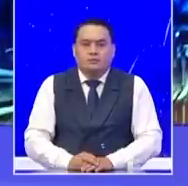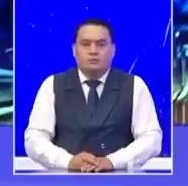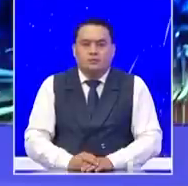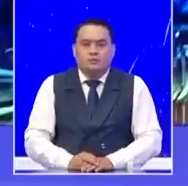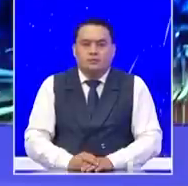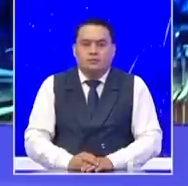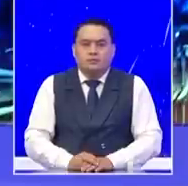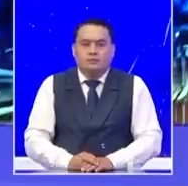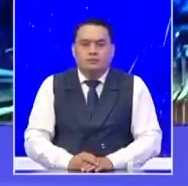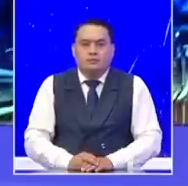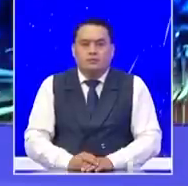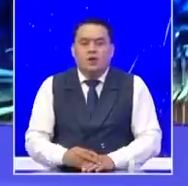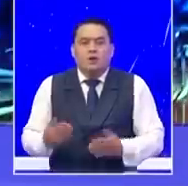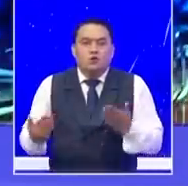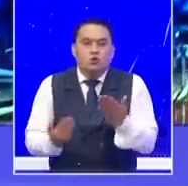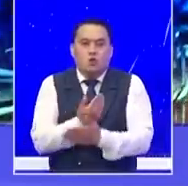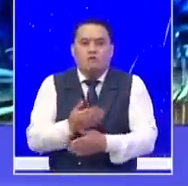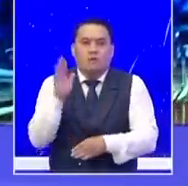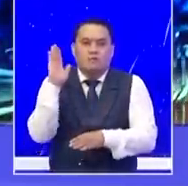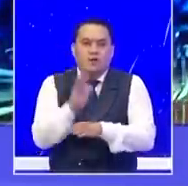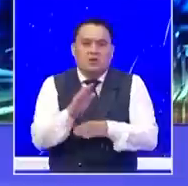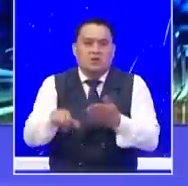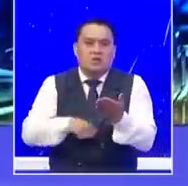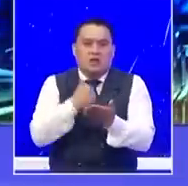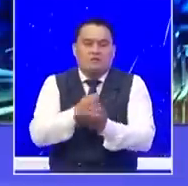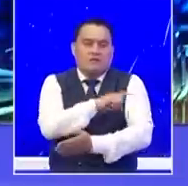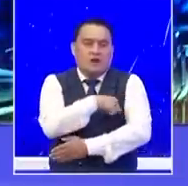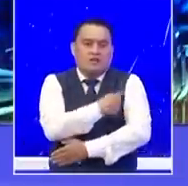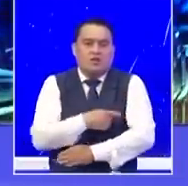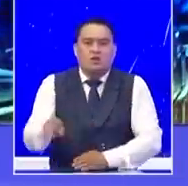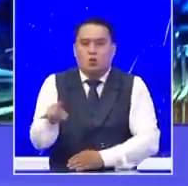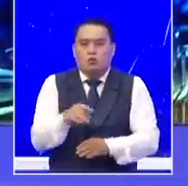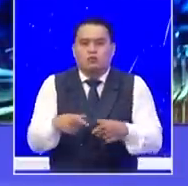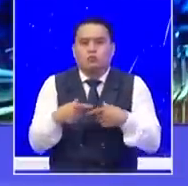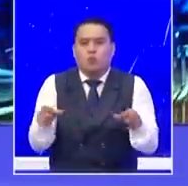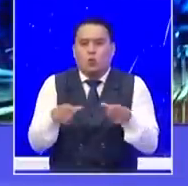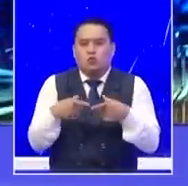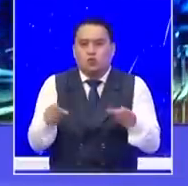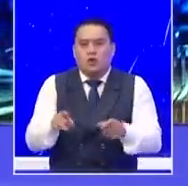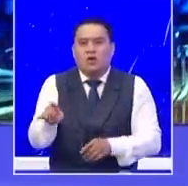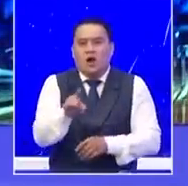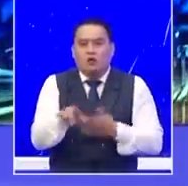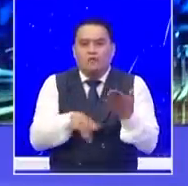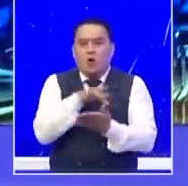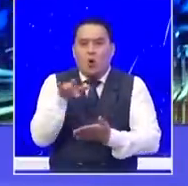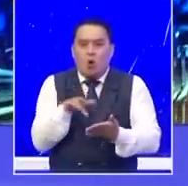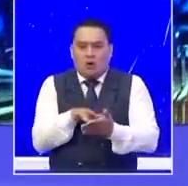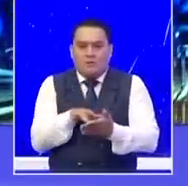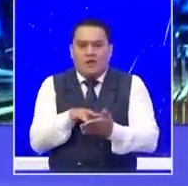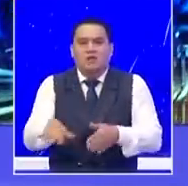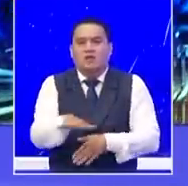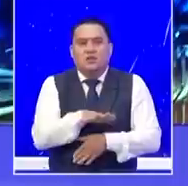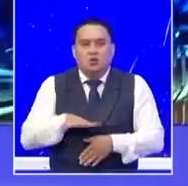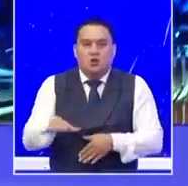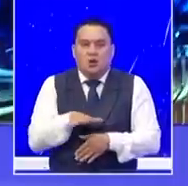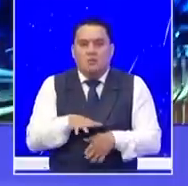Продолжаем выпуск. На основании нового постановления главного госсанврача региона будут сняты блокпосты между районами и городами, за